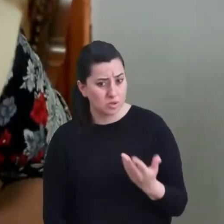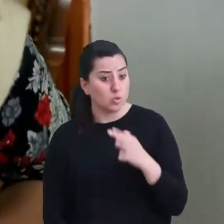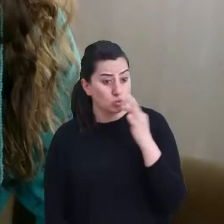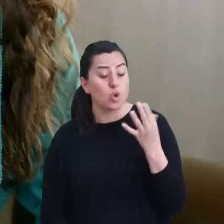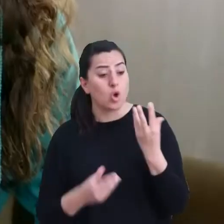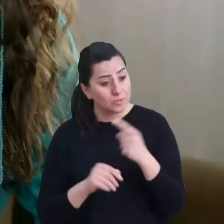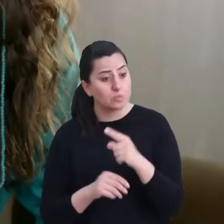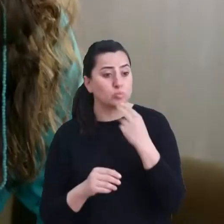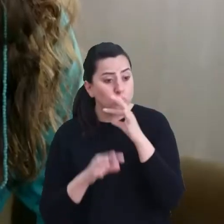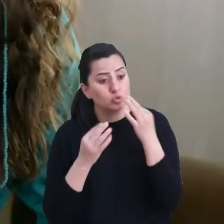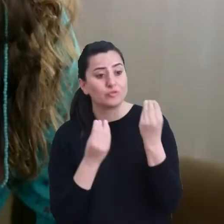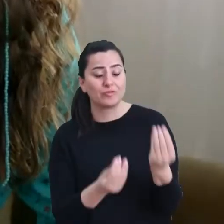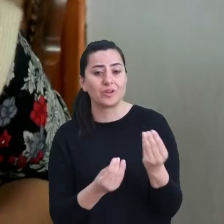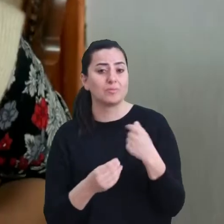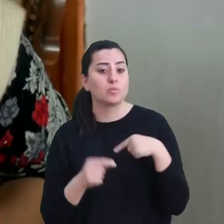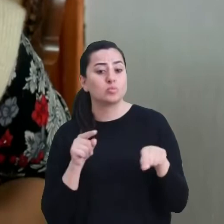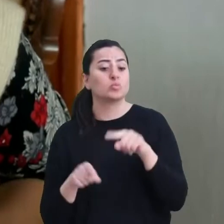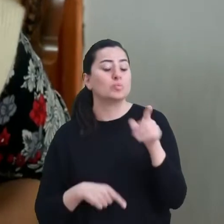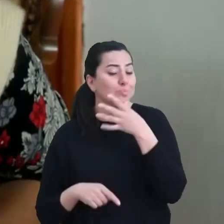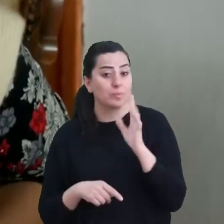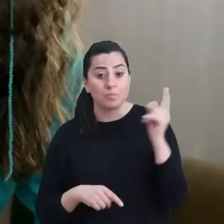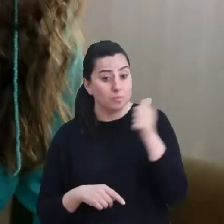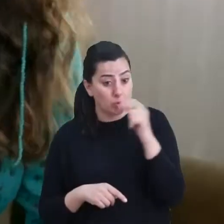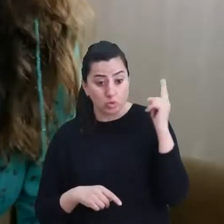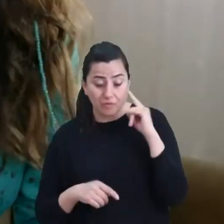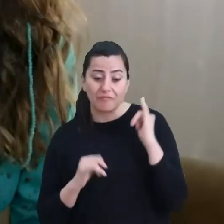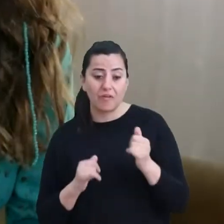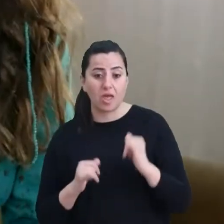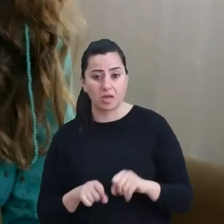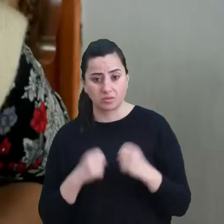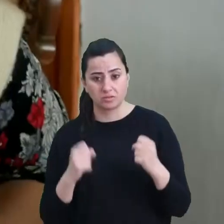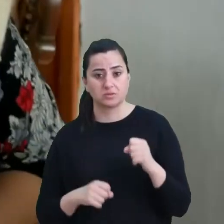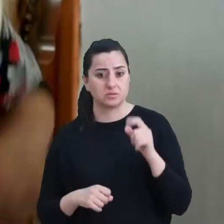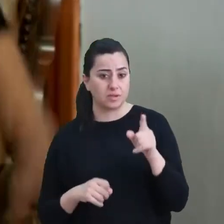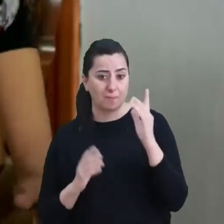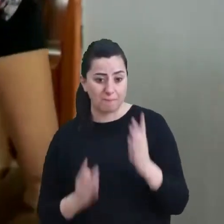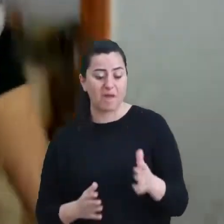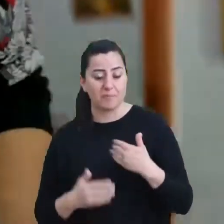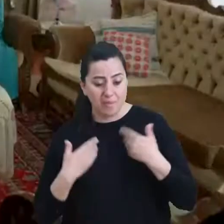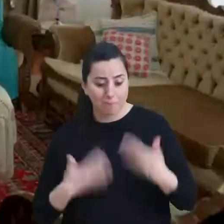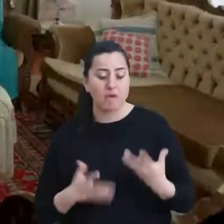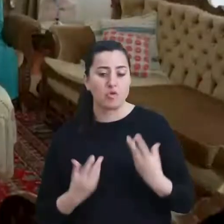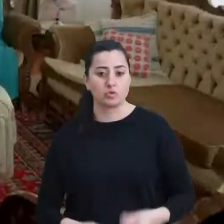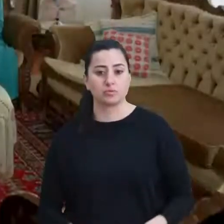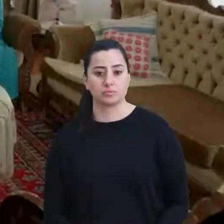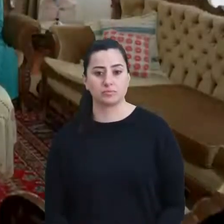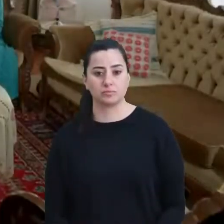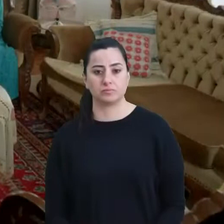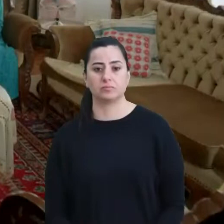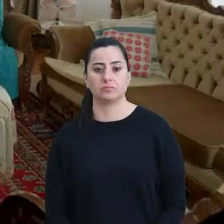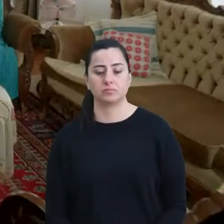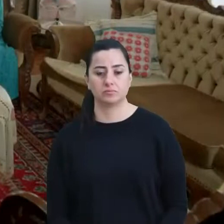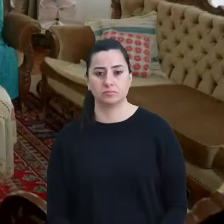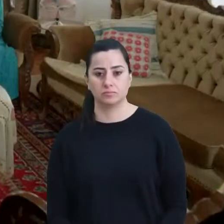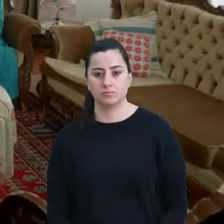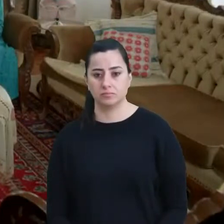olacaksa mutlu et sen de. Ben onu bunu bilmem. Bu bana duyarsa bacaklarını kırar. Seni de mahveder, beni de mahveder. Sedef'i yüzü asık